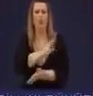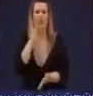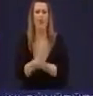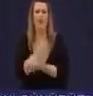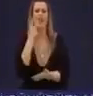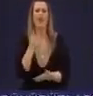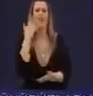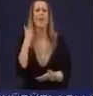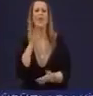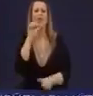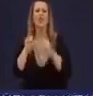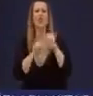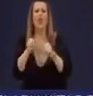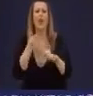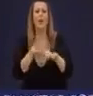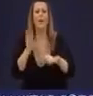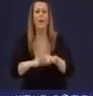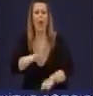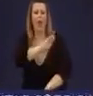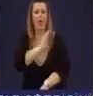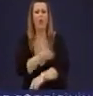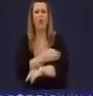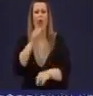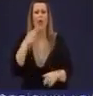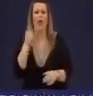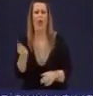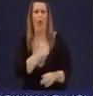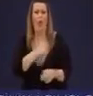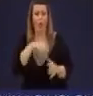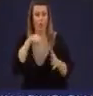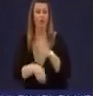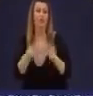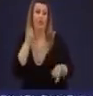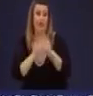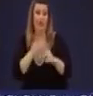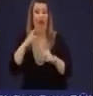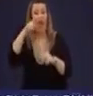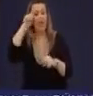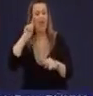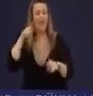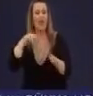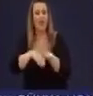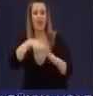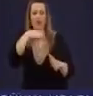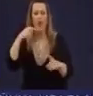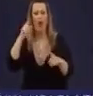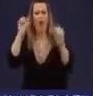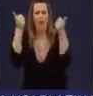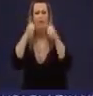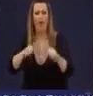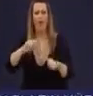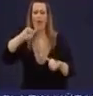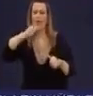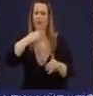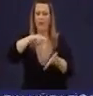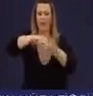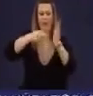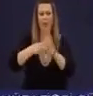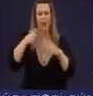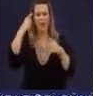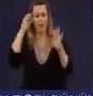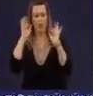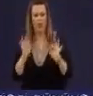25 il ərzində belə bir qüdrətli ordunun yaradılması isə təbii ki, ölkədə güclü iqtisadiyyatın formalaşdırılması düzgün siyasi gedişlərin